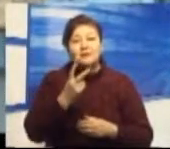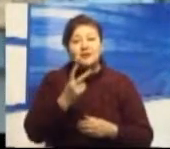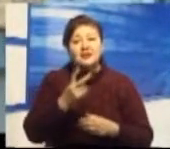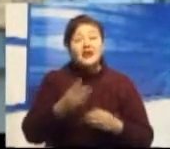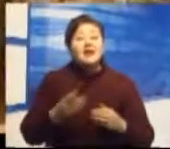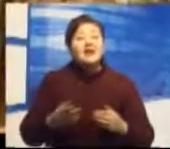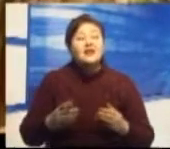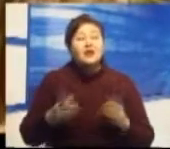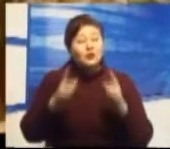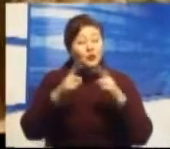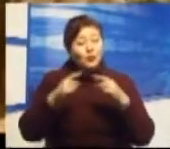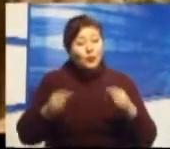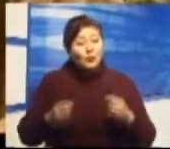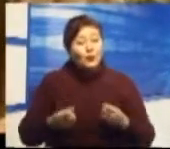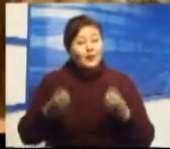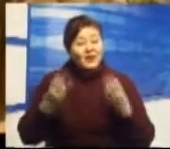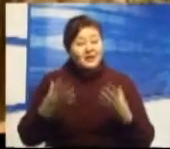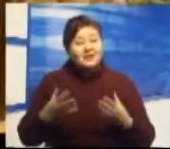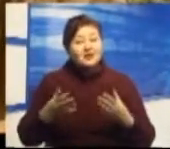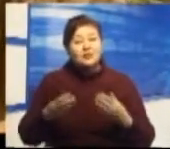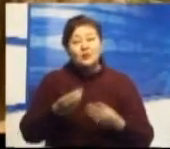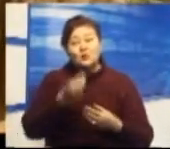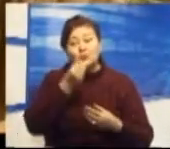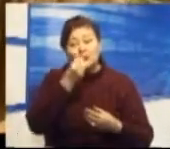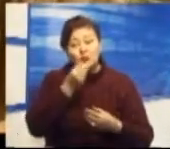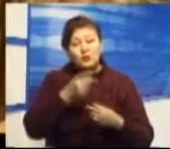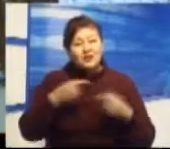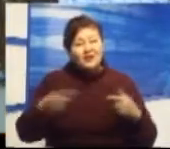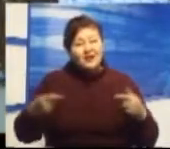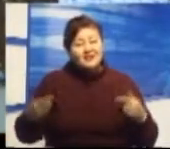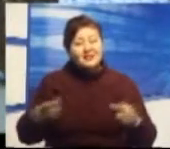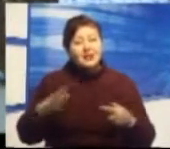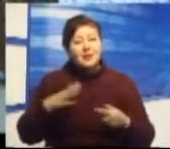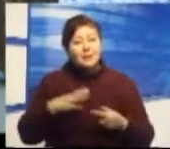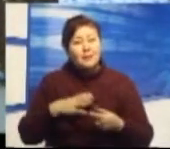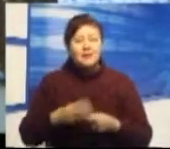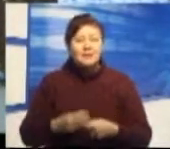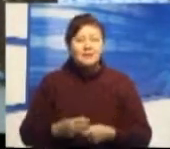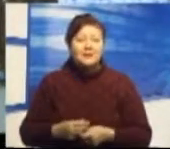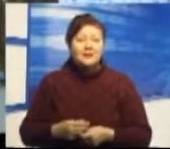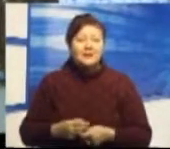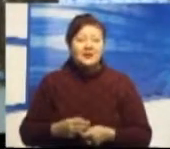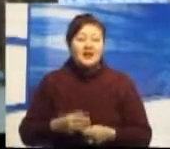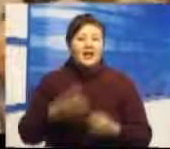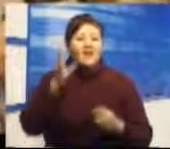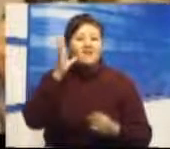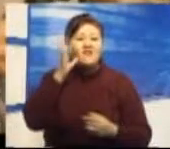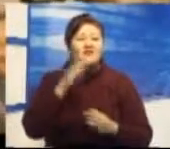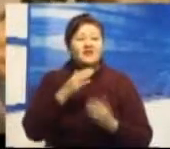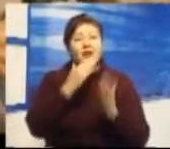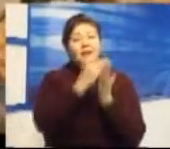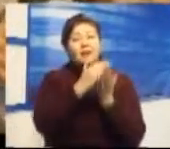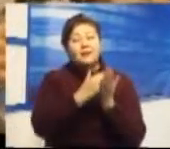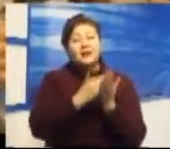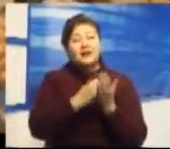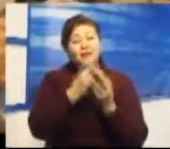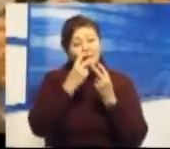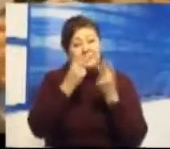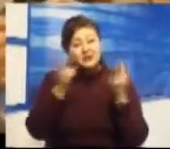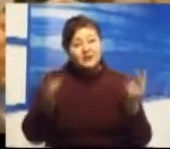дәм татып, жаңа жылдық ертегіні тамашалады. Сондай-ақ мәдени бағдарлама аясында қаланың көрікті жерлерін